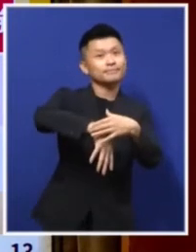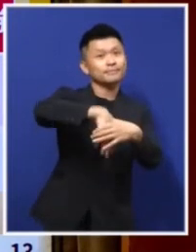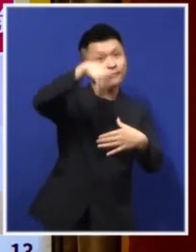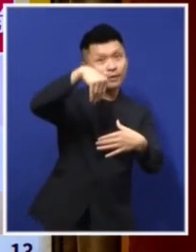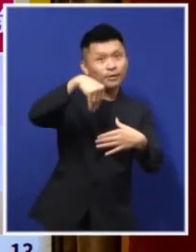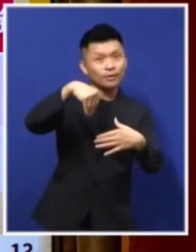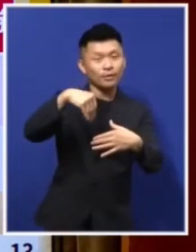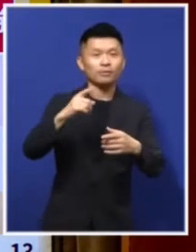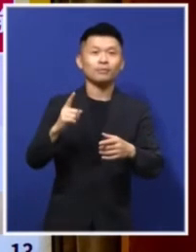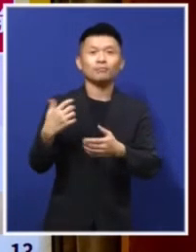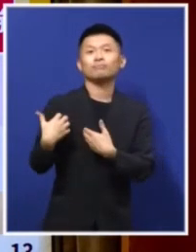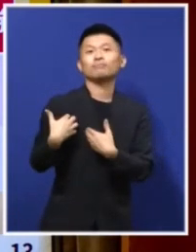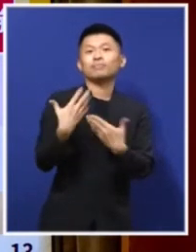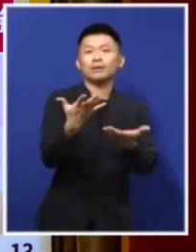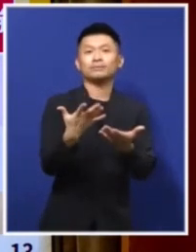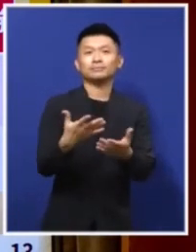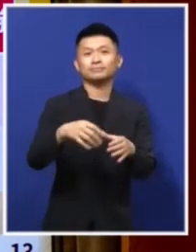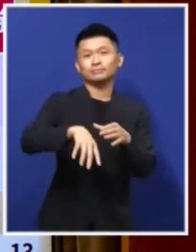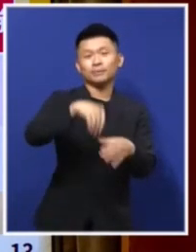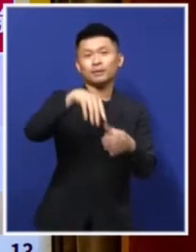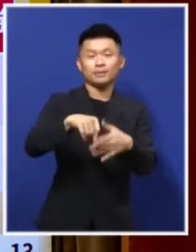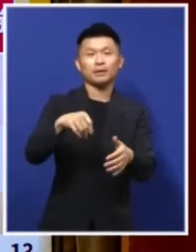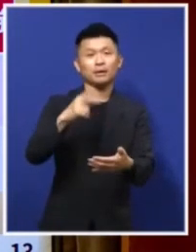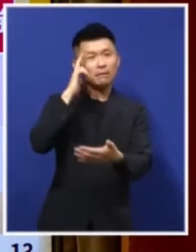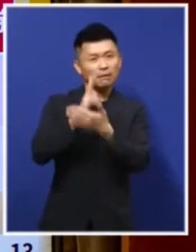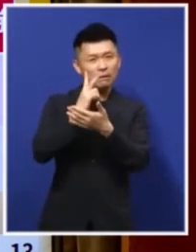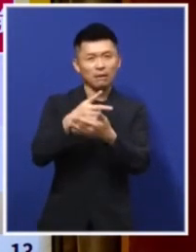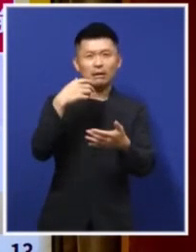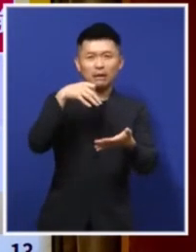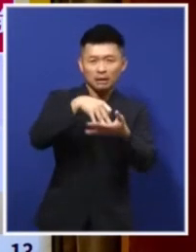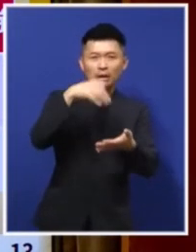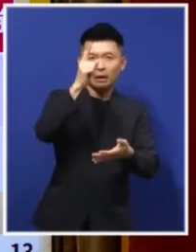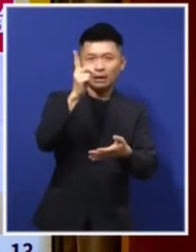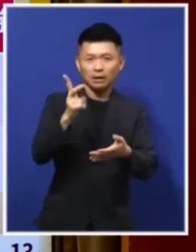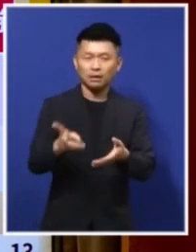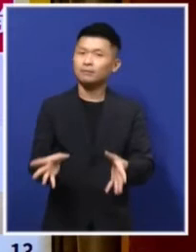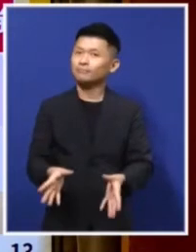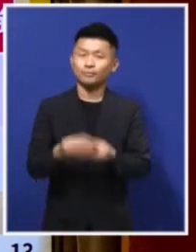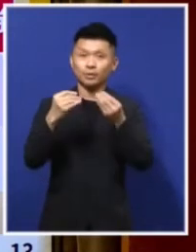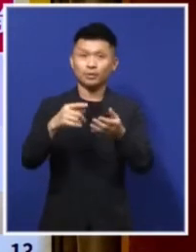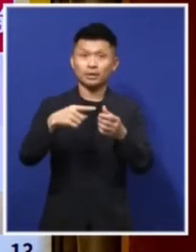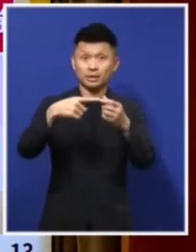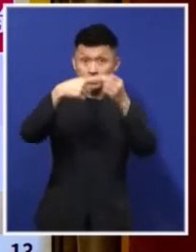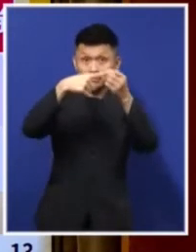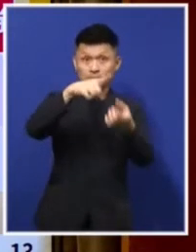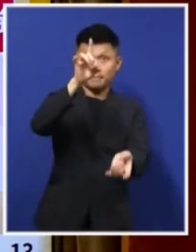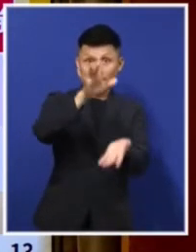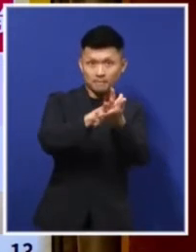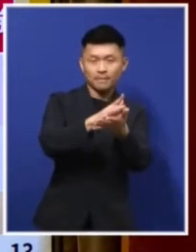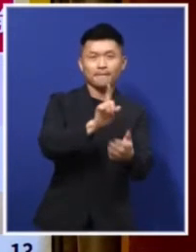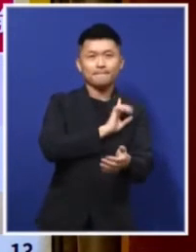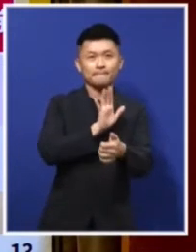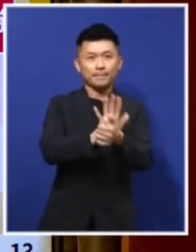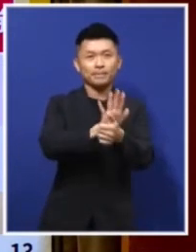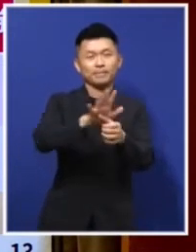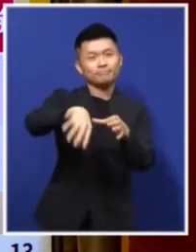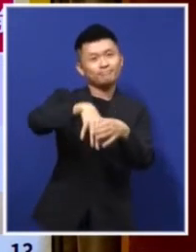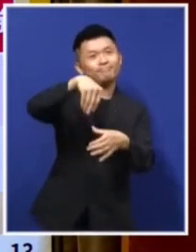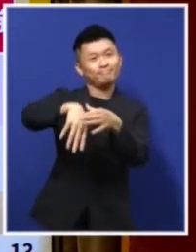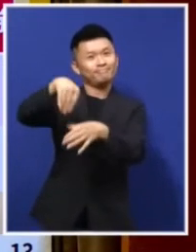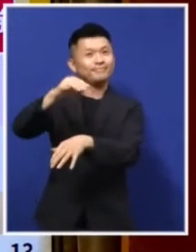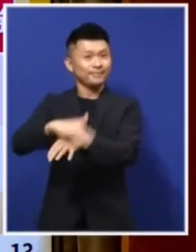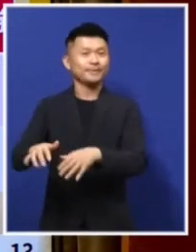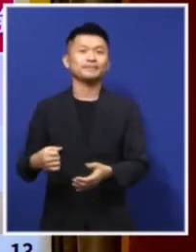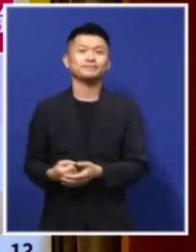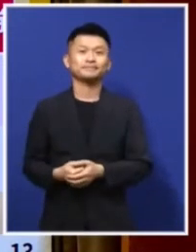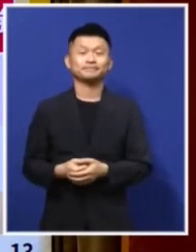以自动的抽，你不需要每一周重新登记，只要登记之后的每一周，它会自动帮你去抽签。那这样子的